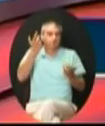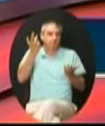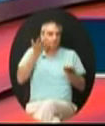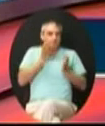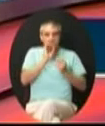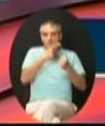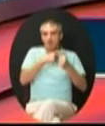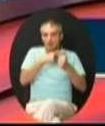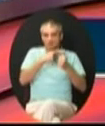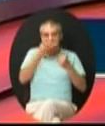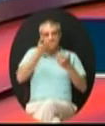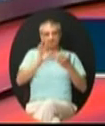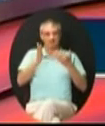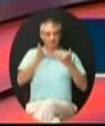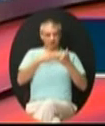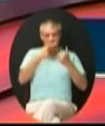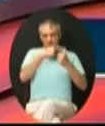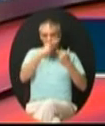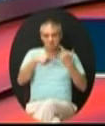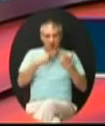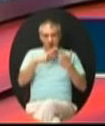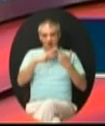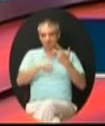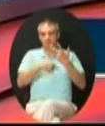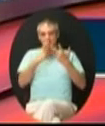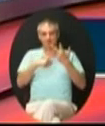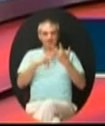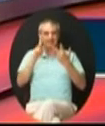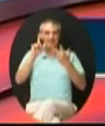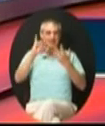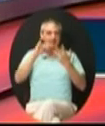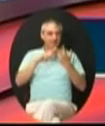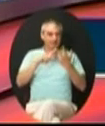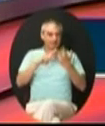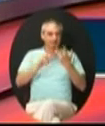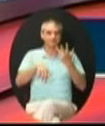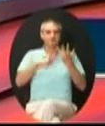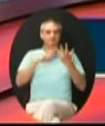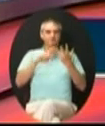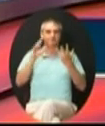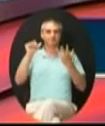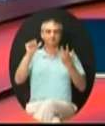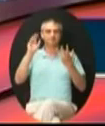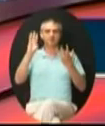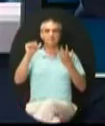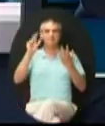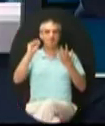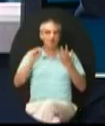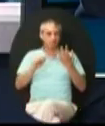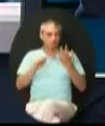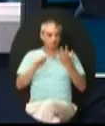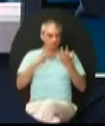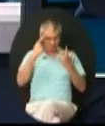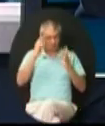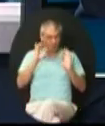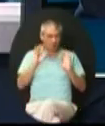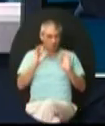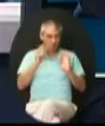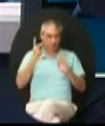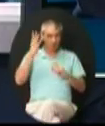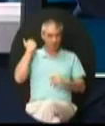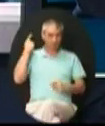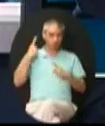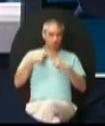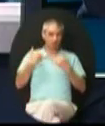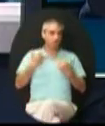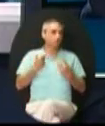שלו ועל החתן שלו, ועל קלי ובנון, זה שפוי יותר ממה